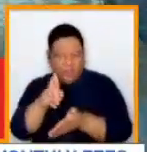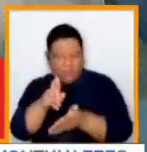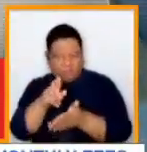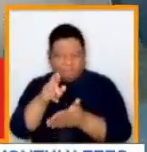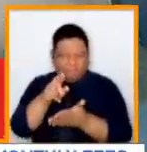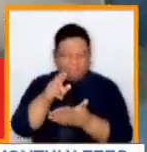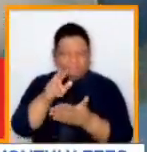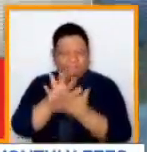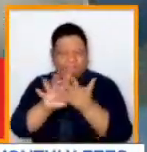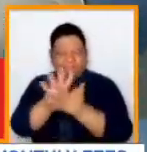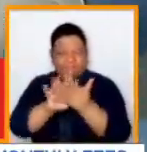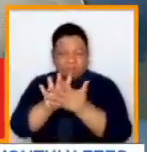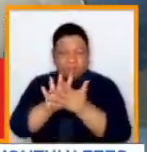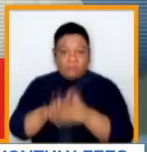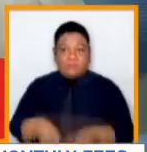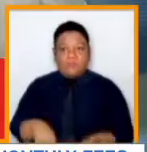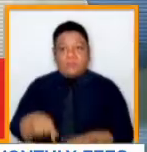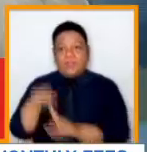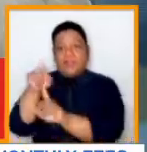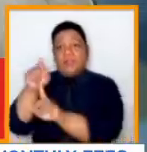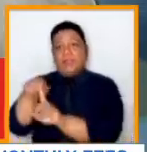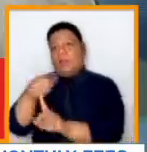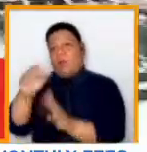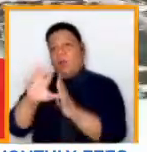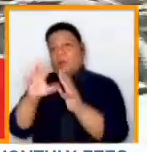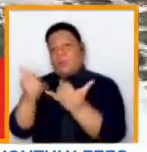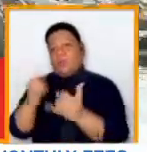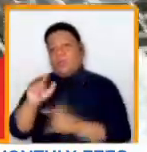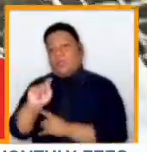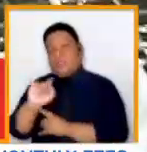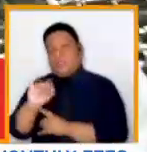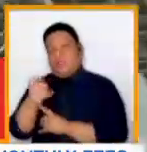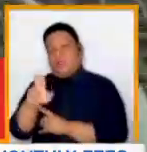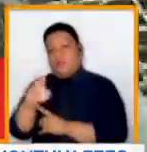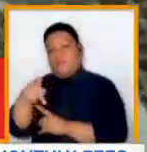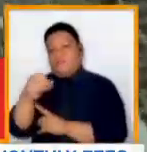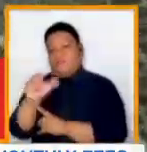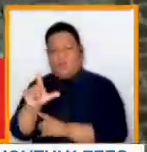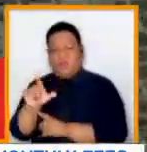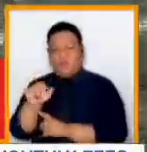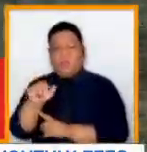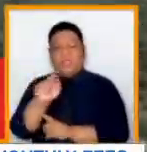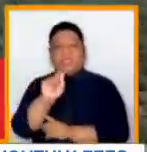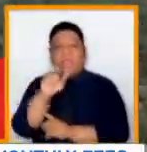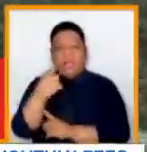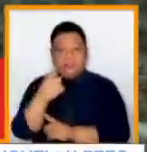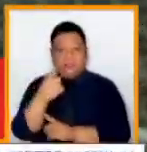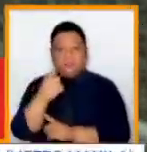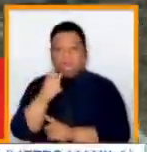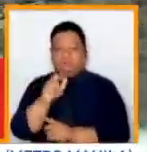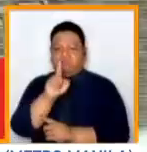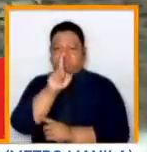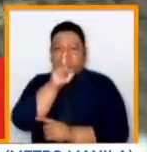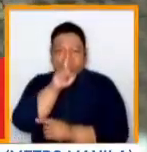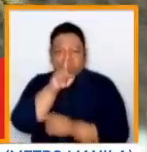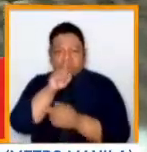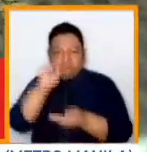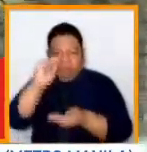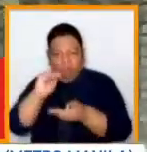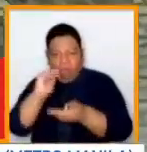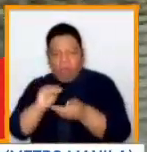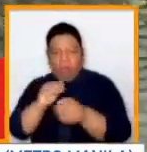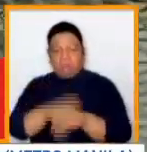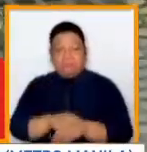posibleng under-declared naman daw ang taxable income mula 2017 hanggang 2019. Sa computation ni Drilon, posibleng makakuha